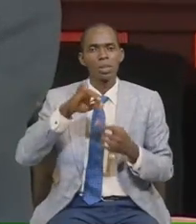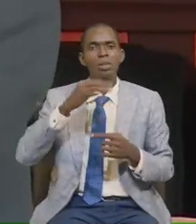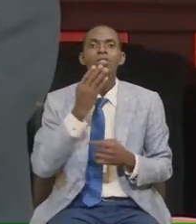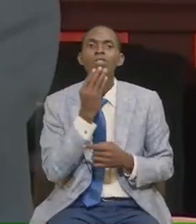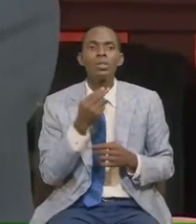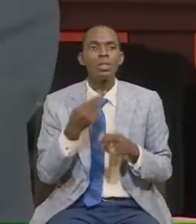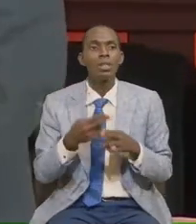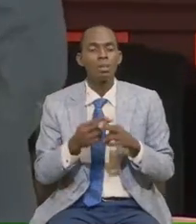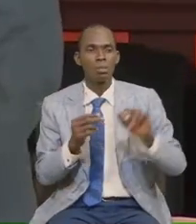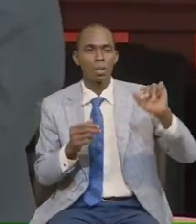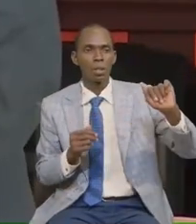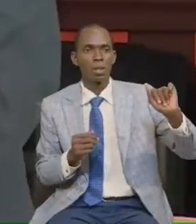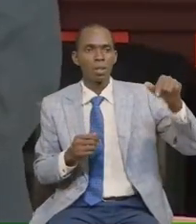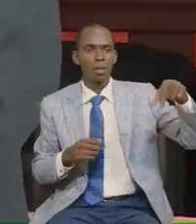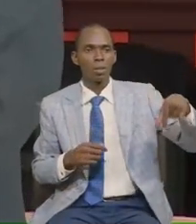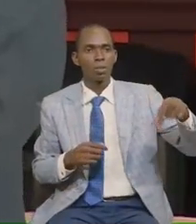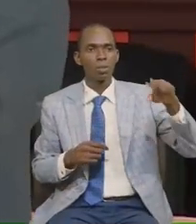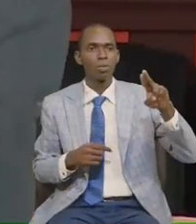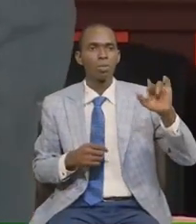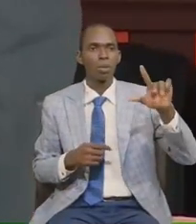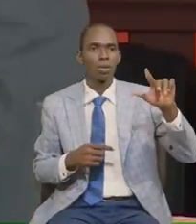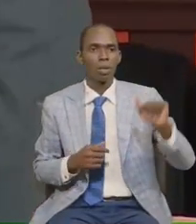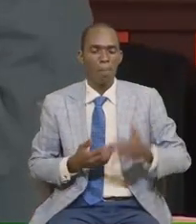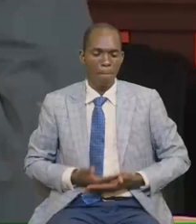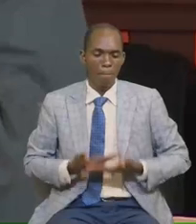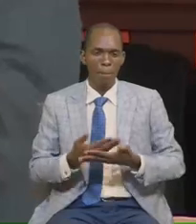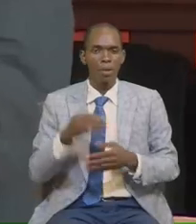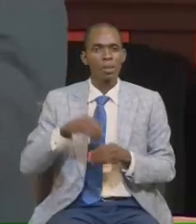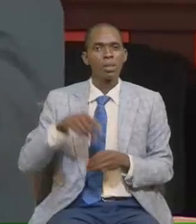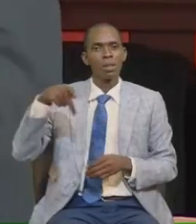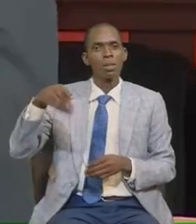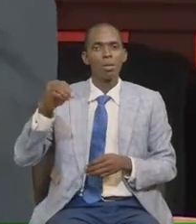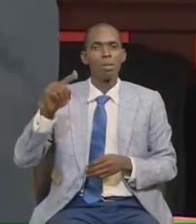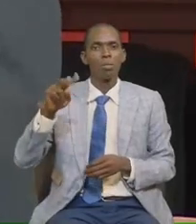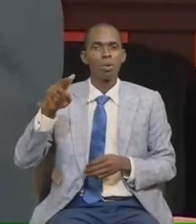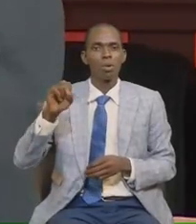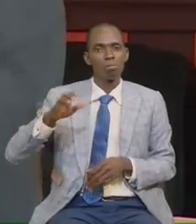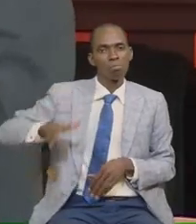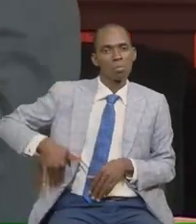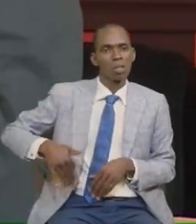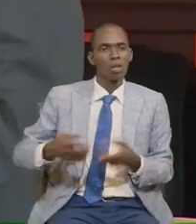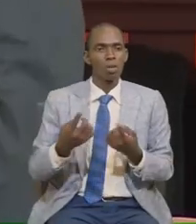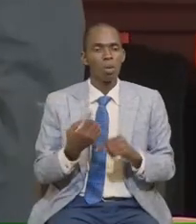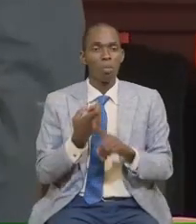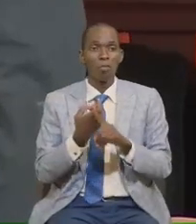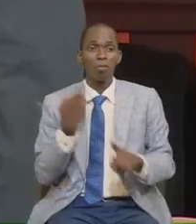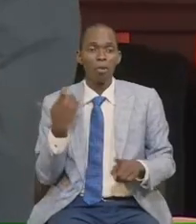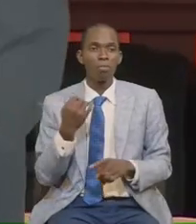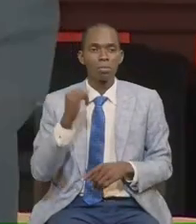nom, originaire du pont, récemment arrivé d'Italie avec sa femme